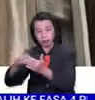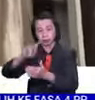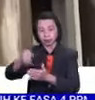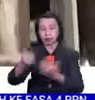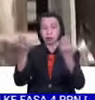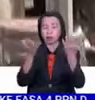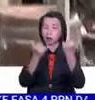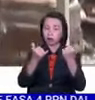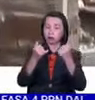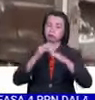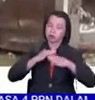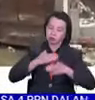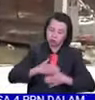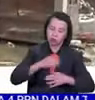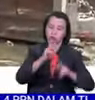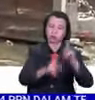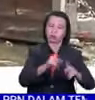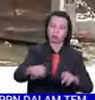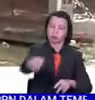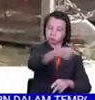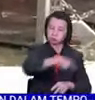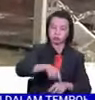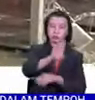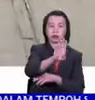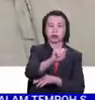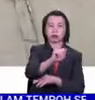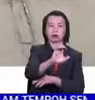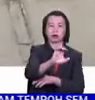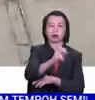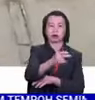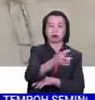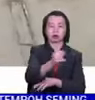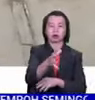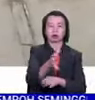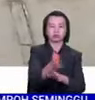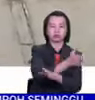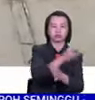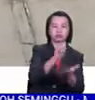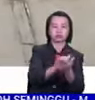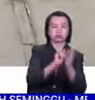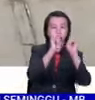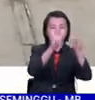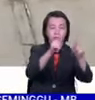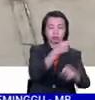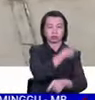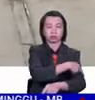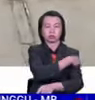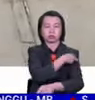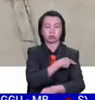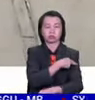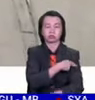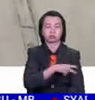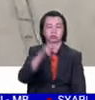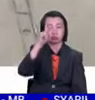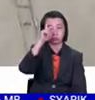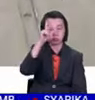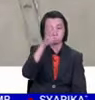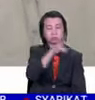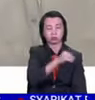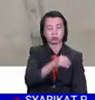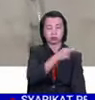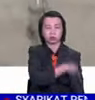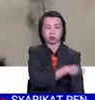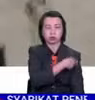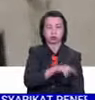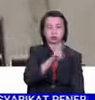diharap melegakan penduduk di jajahan Bacok yang sebelum ini mendapat perkhidmatan di Hospital Raja Perempuan Zainab II dan